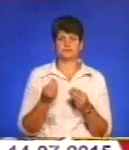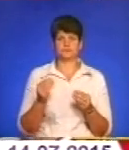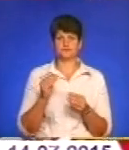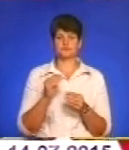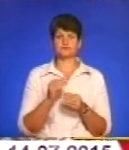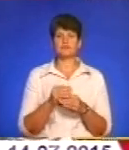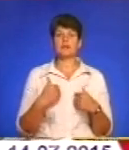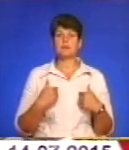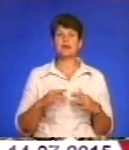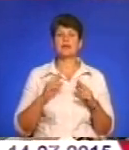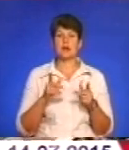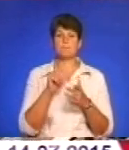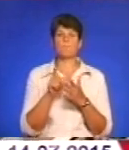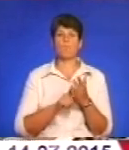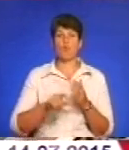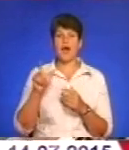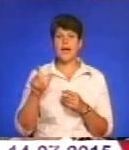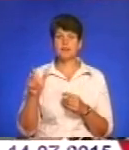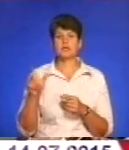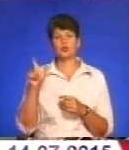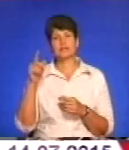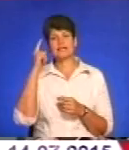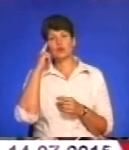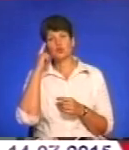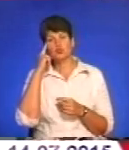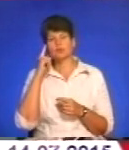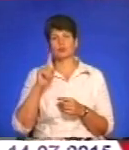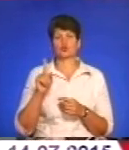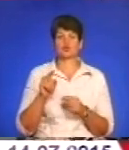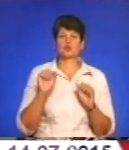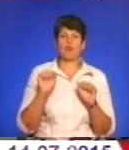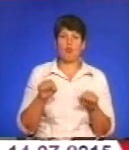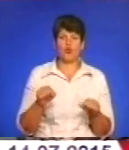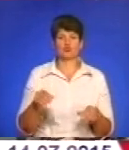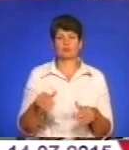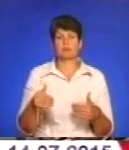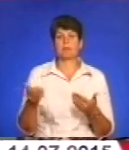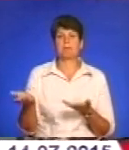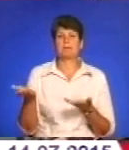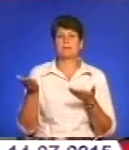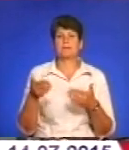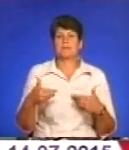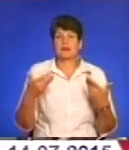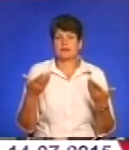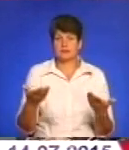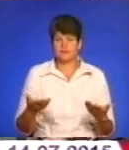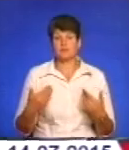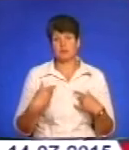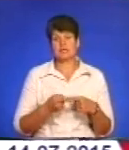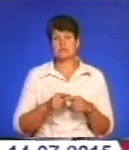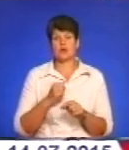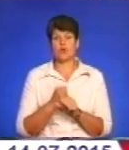ми, як поети, як люди, які думають, які щось ще можуть принести, ми приносимо, ми це